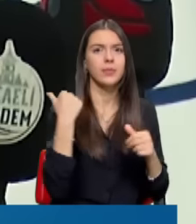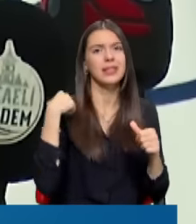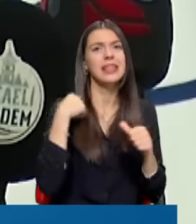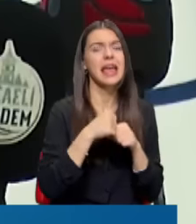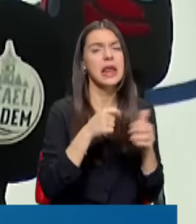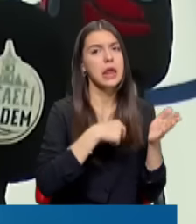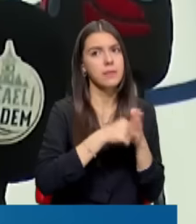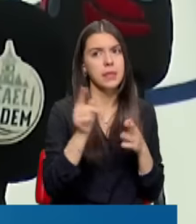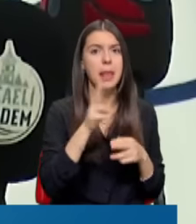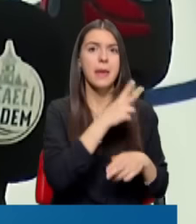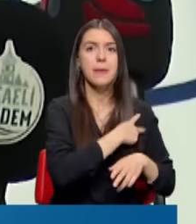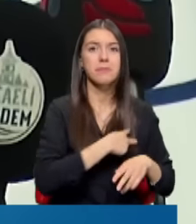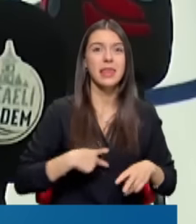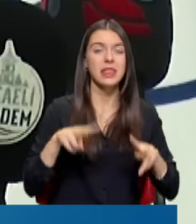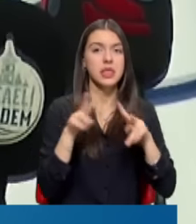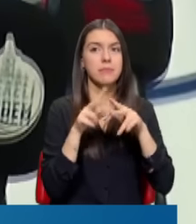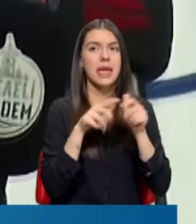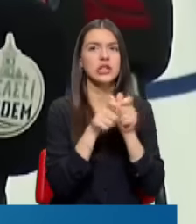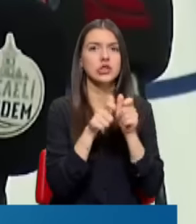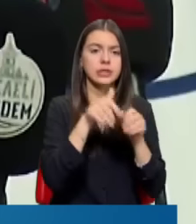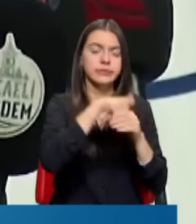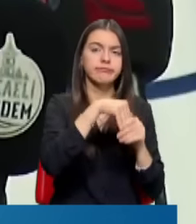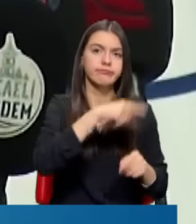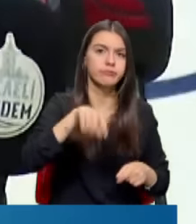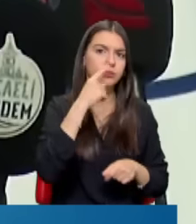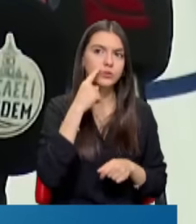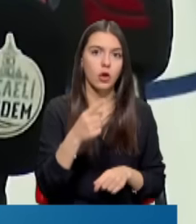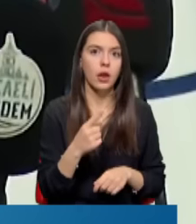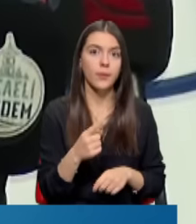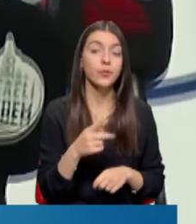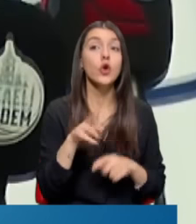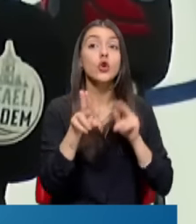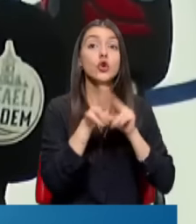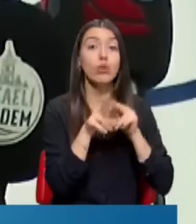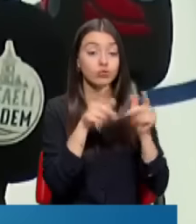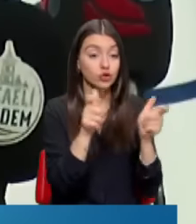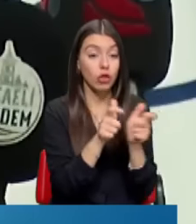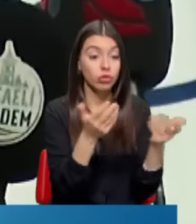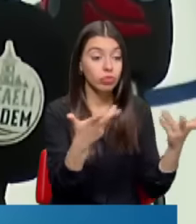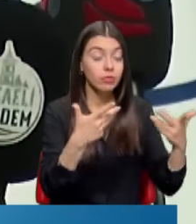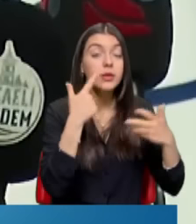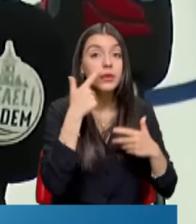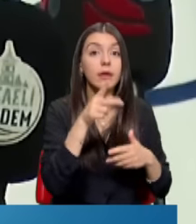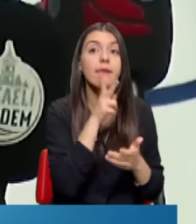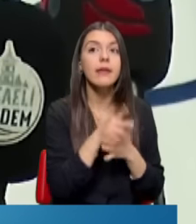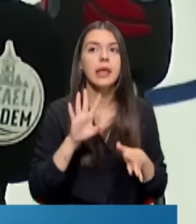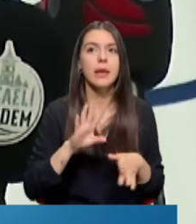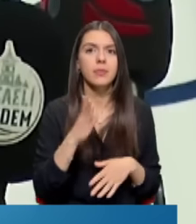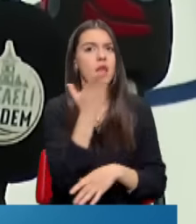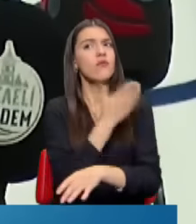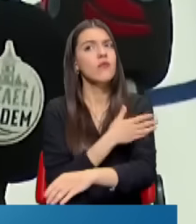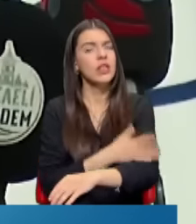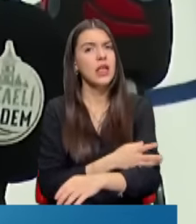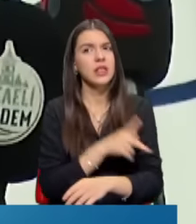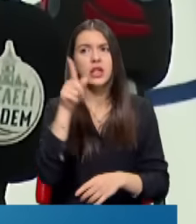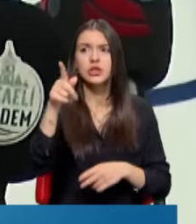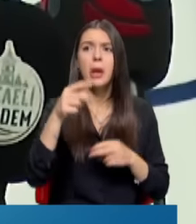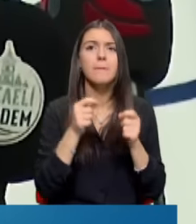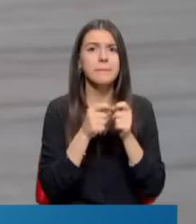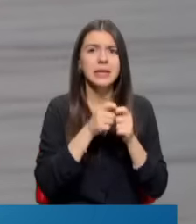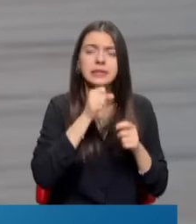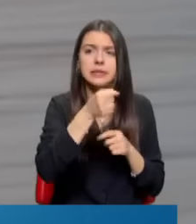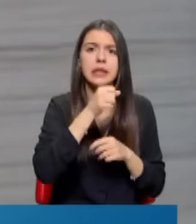ancak belediye meclisinin kararıyla söz konusudur. Komisyonluk bir konu artık kalmamıştır. Vatandaşlar ve basın mensupları da bilsin neden direkt